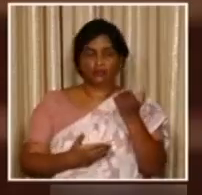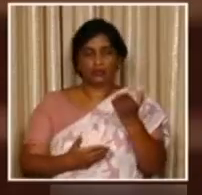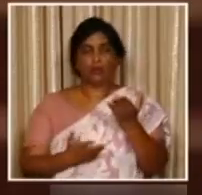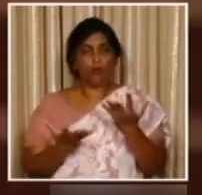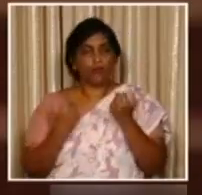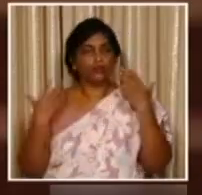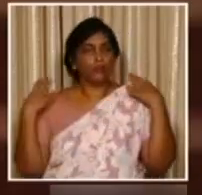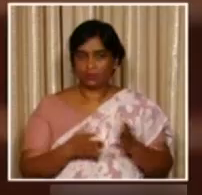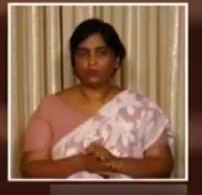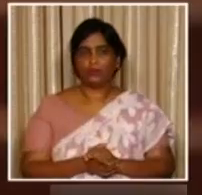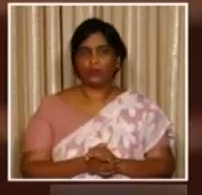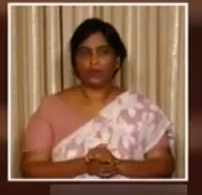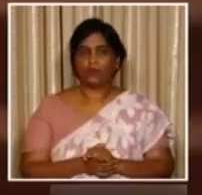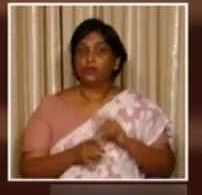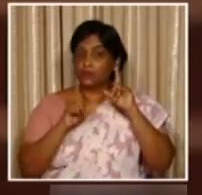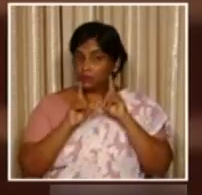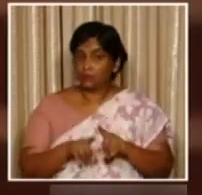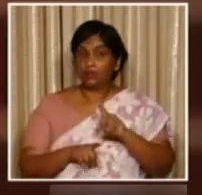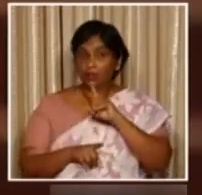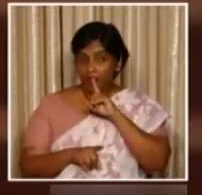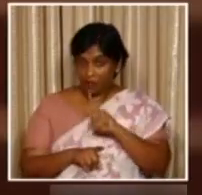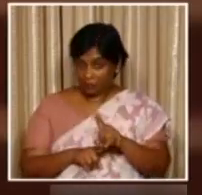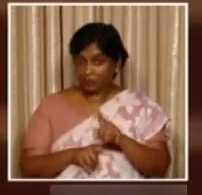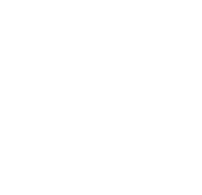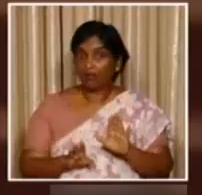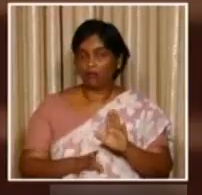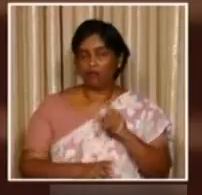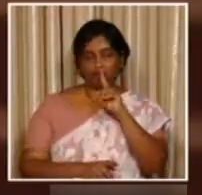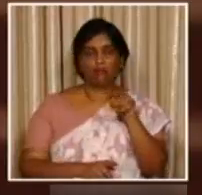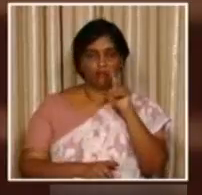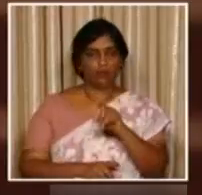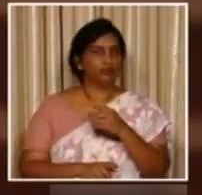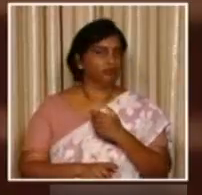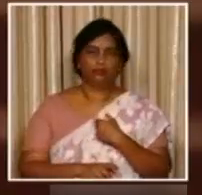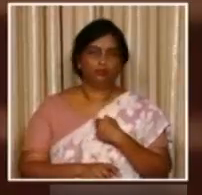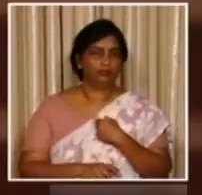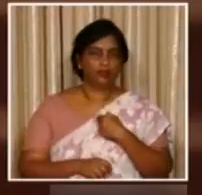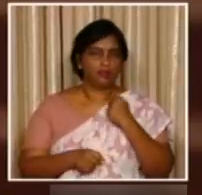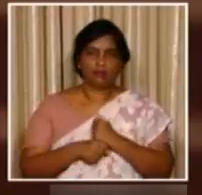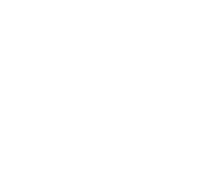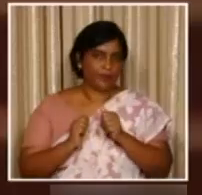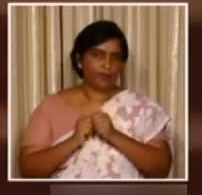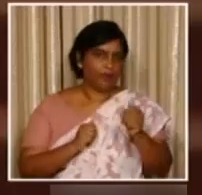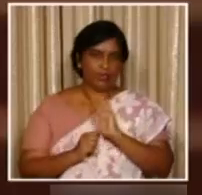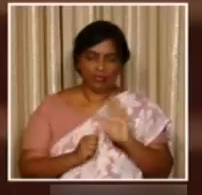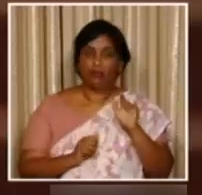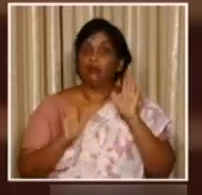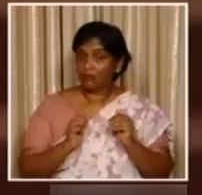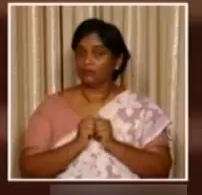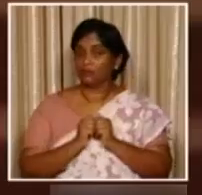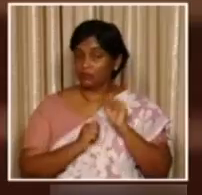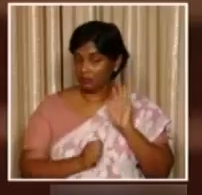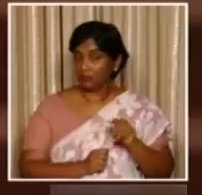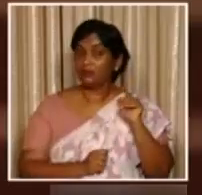අවශ්‍ය පහසුකම් දීලා තියෙන්නේ. එහෙම කරපු කරා නම් ඒක වැරදි. මං හිතන්නේ කවදාත් කිසිම රජයක් එහෙම කරනවා කියලා. හැබැයි එහෙම කරා